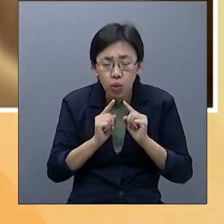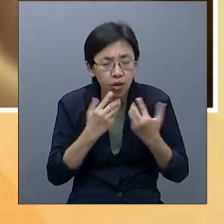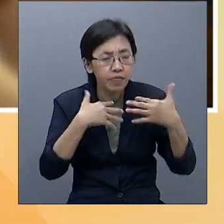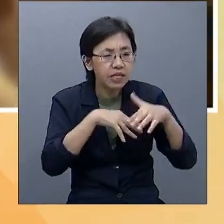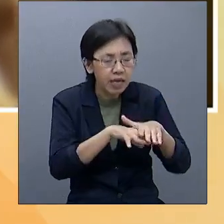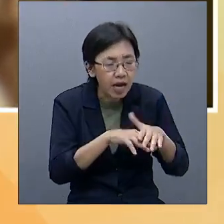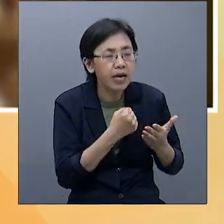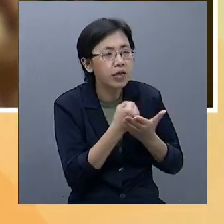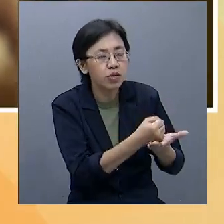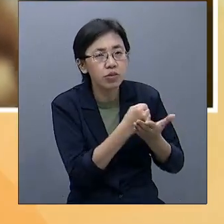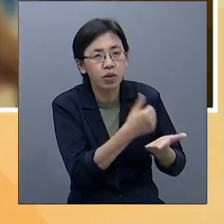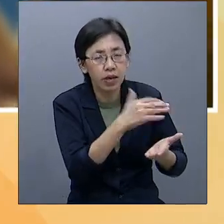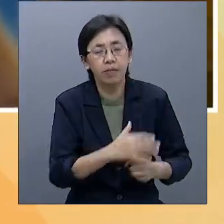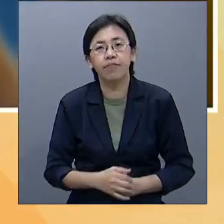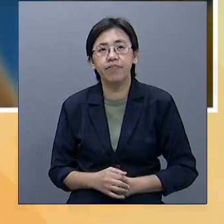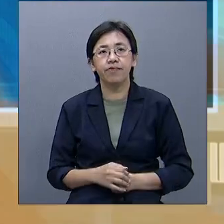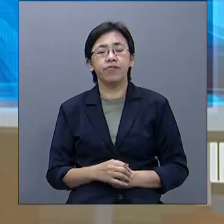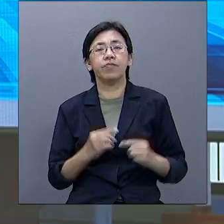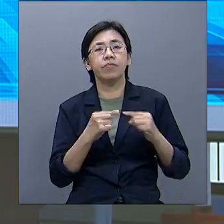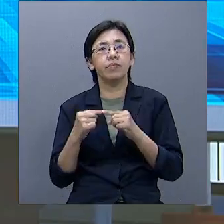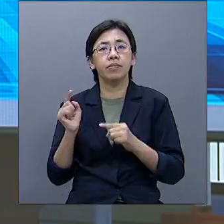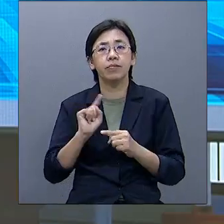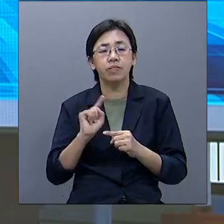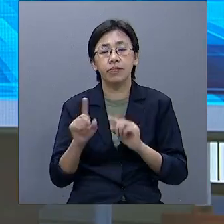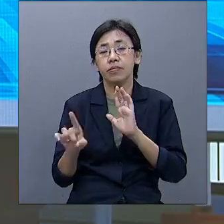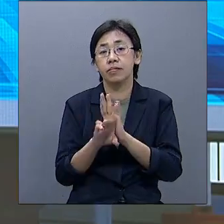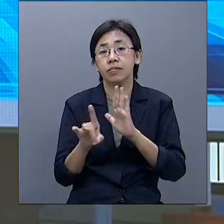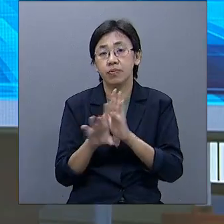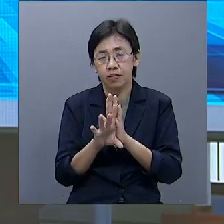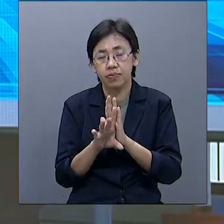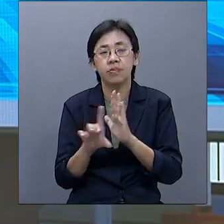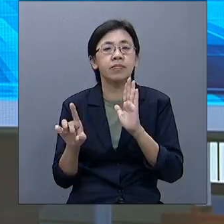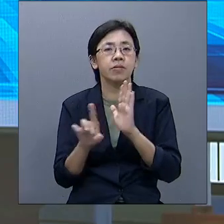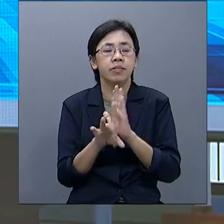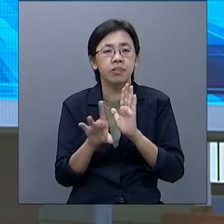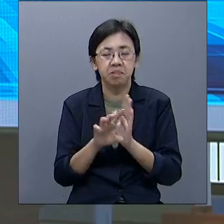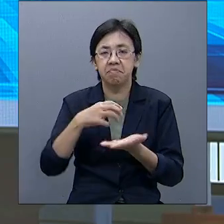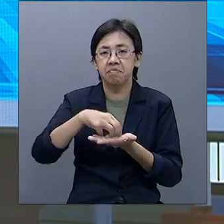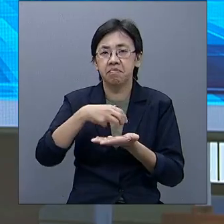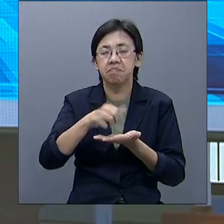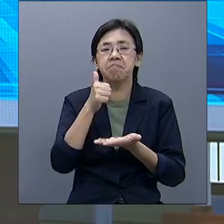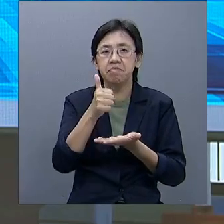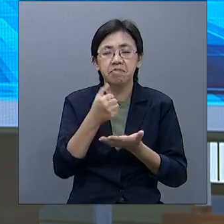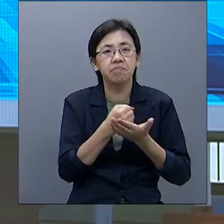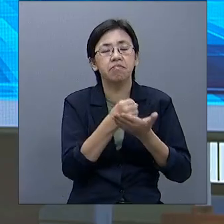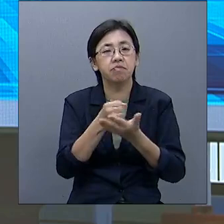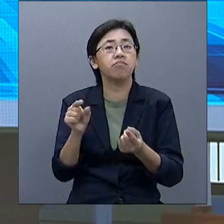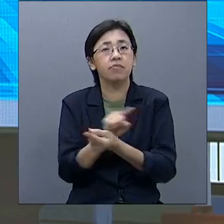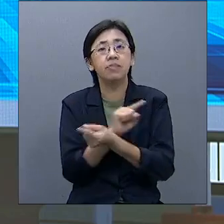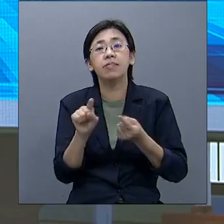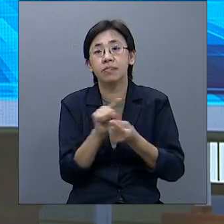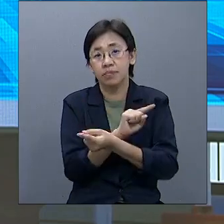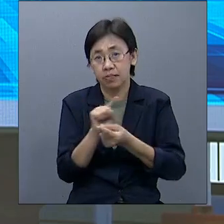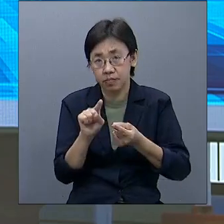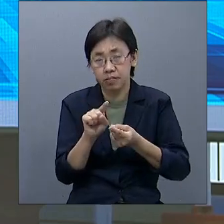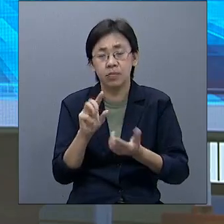ให้การช่วยเหลือค่ะเอาล่ะไปต่อกันนะคะปิดท้ายในวันนี้ค่ะก็เป็นเรื่องราวดีๆนะคะในการช่วยเหลือสังคมอีกเช่นเดียวกัน